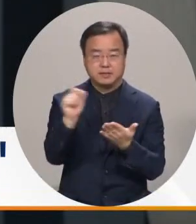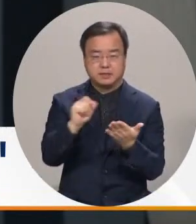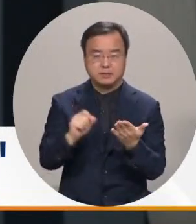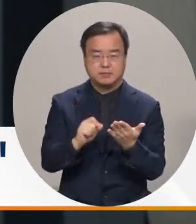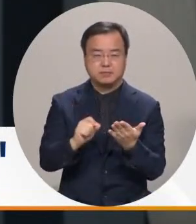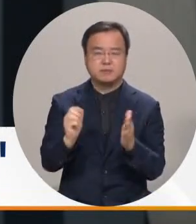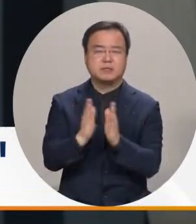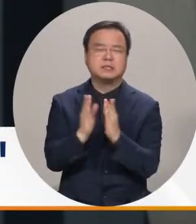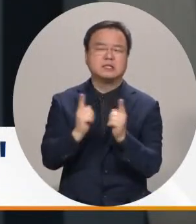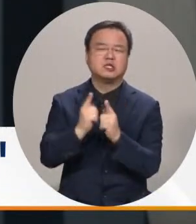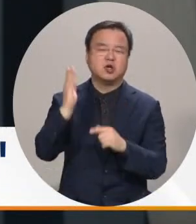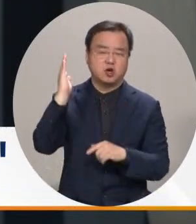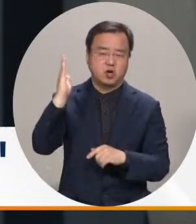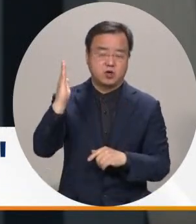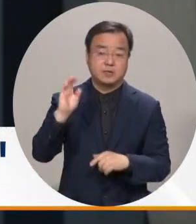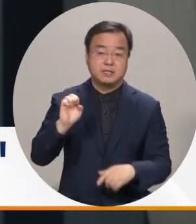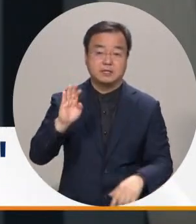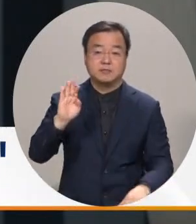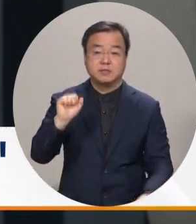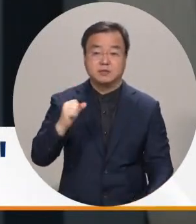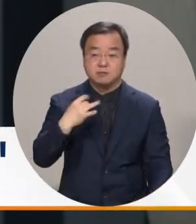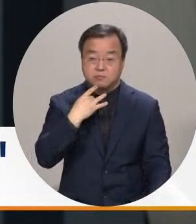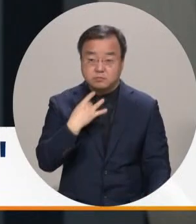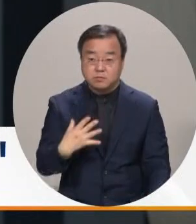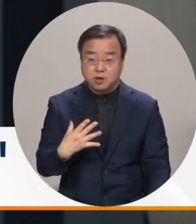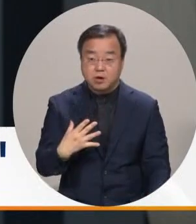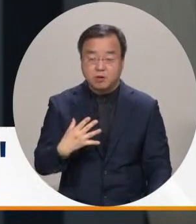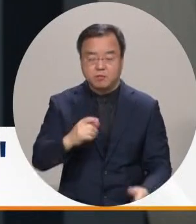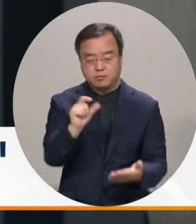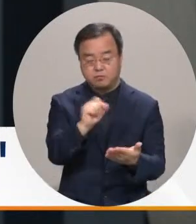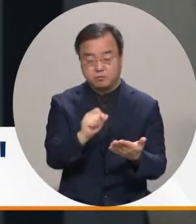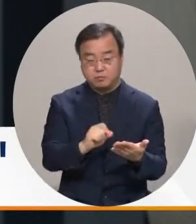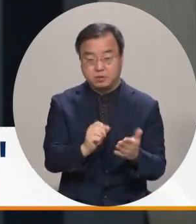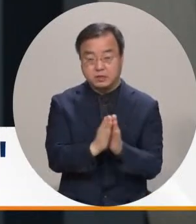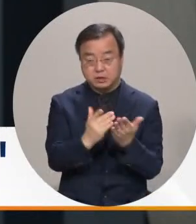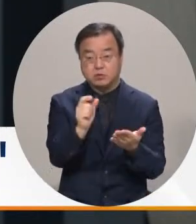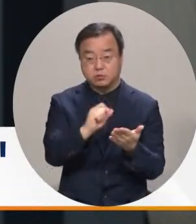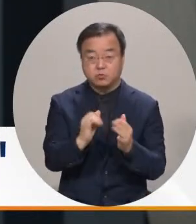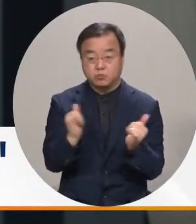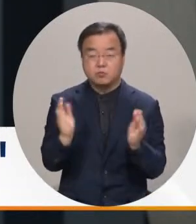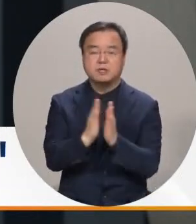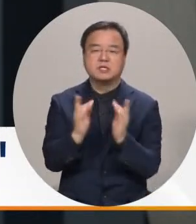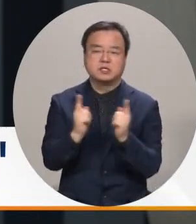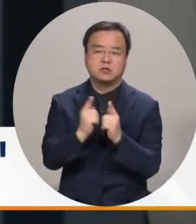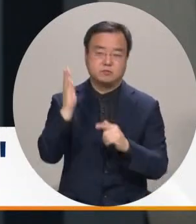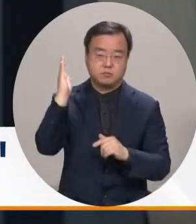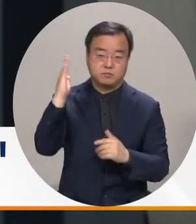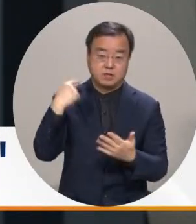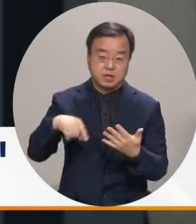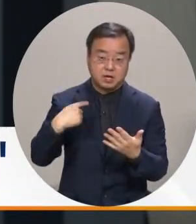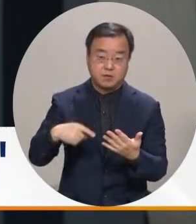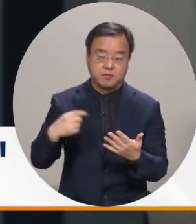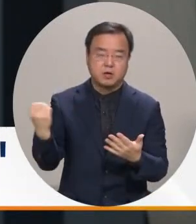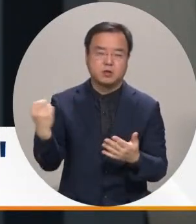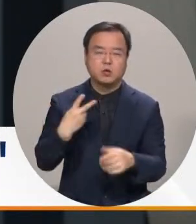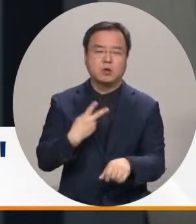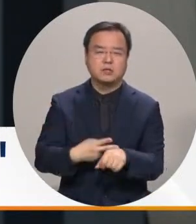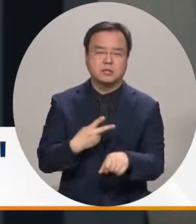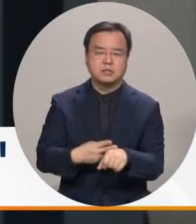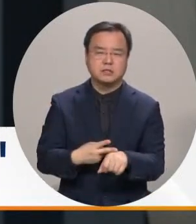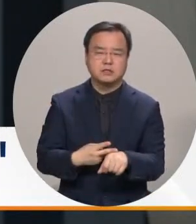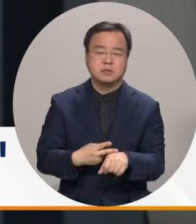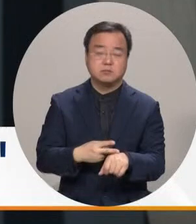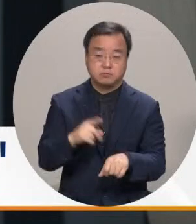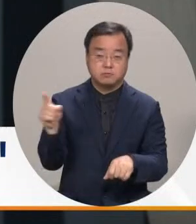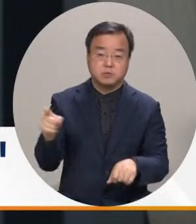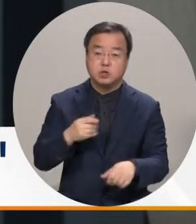EBS 밖에 없거든요 그래서 저자가 직접하는 강의 그리고 그 선생님들 전문가들이 어